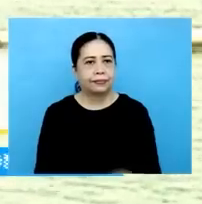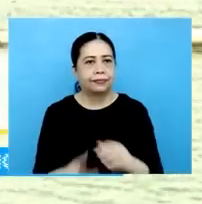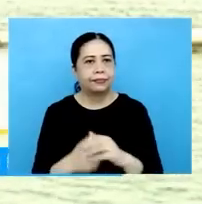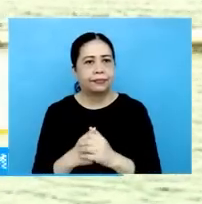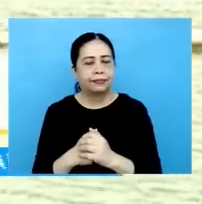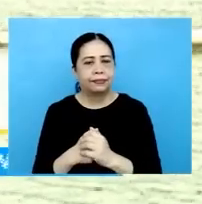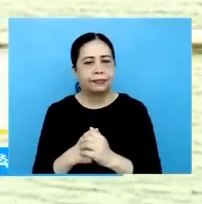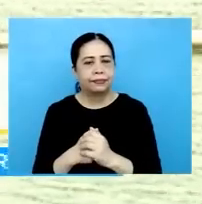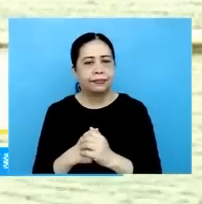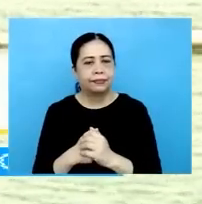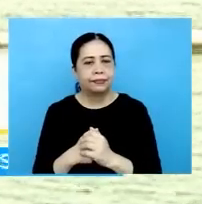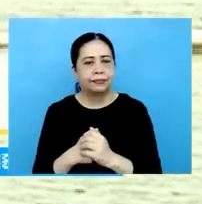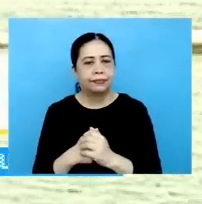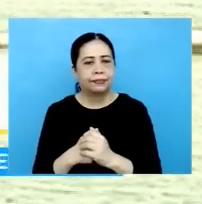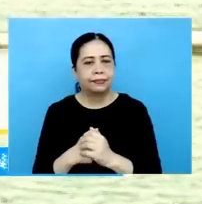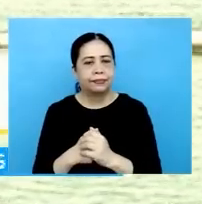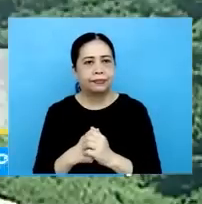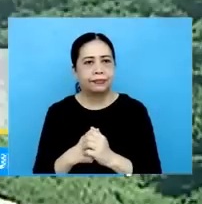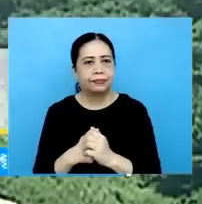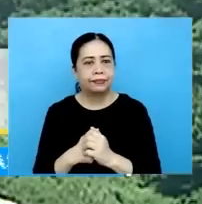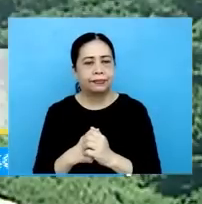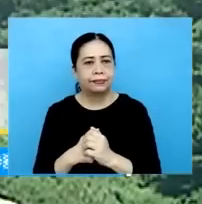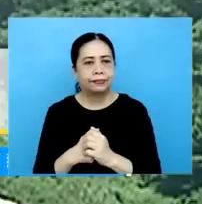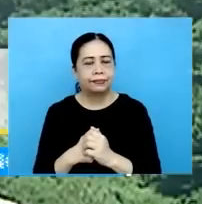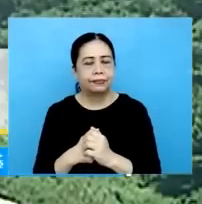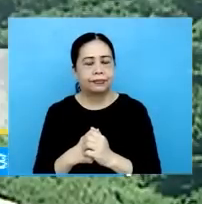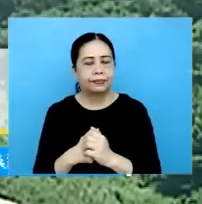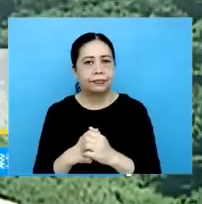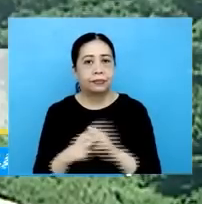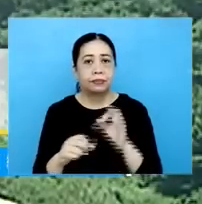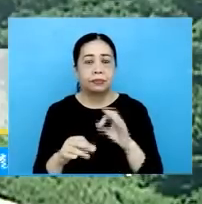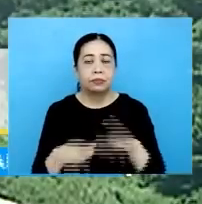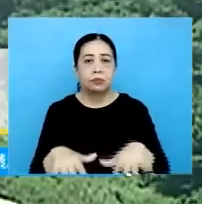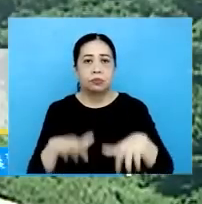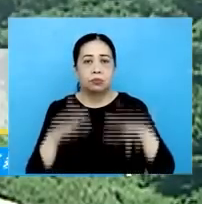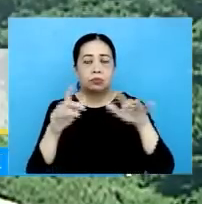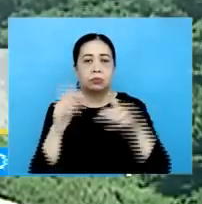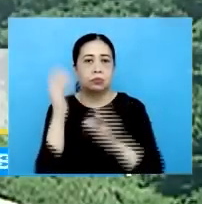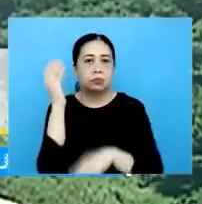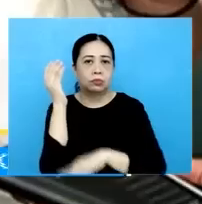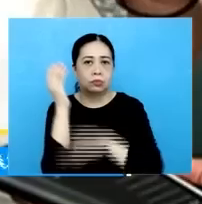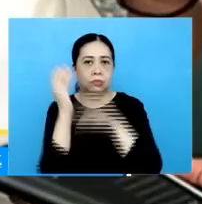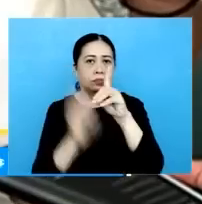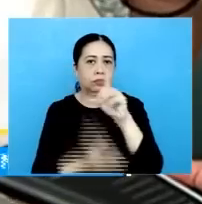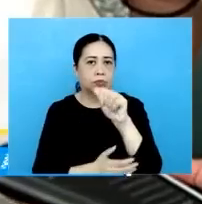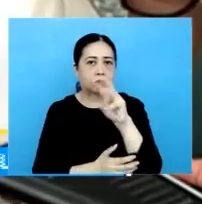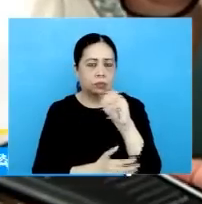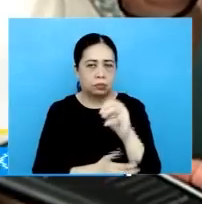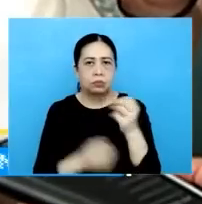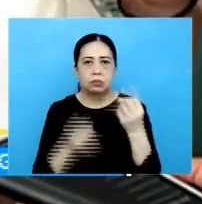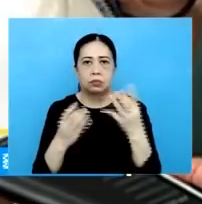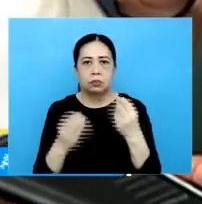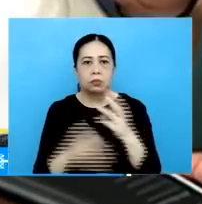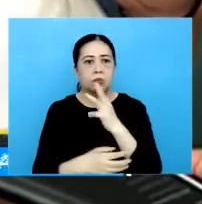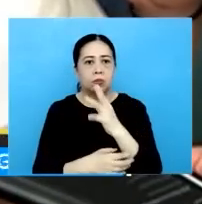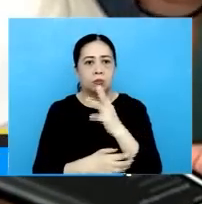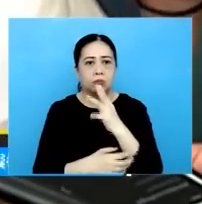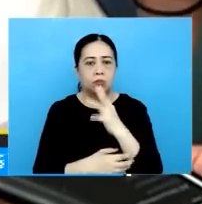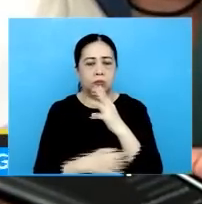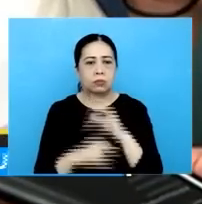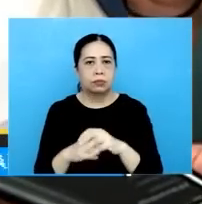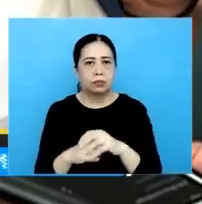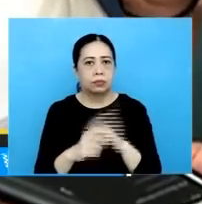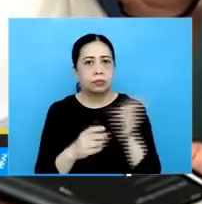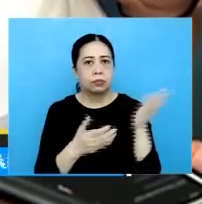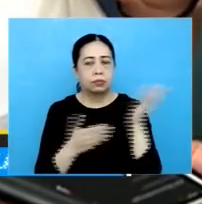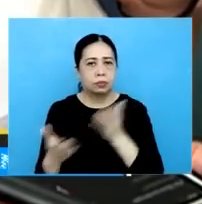dahil may dala po itong tubig. Hopefully mapuno yung ating mga dams. Kung sobra naman po ang dami ng tubig na dadalhin na